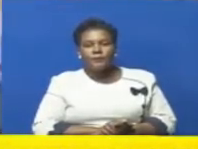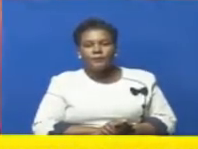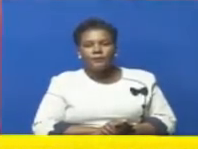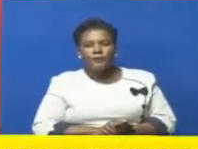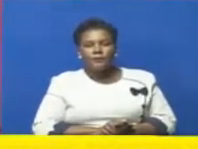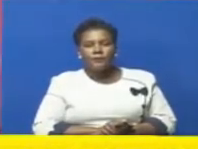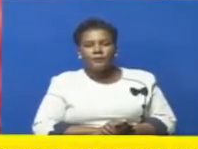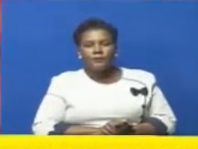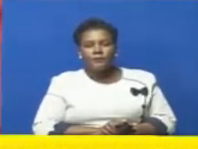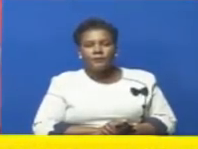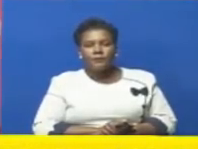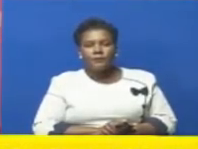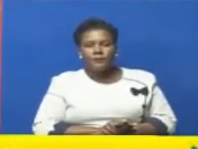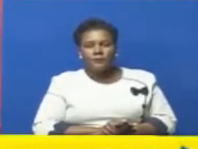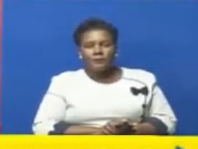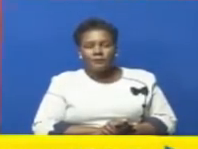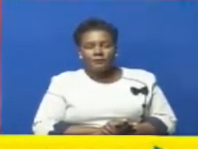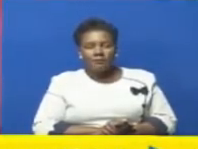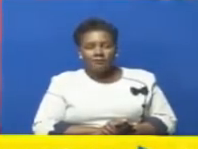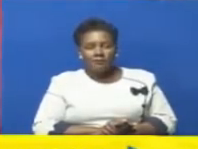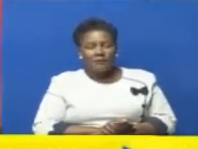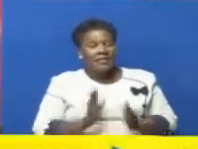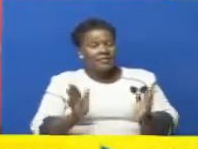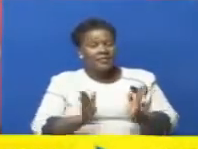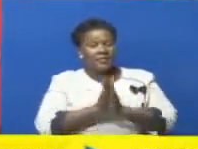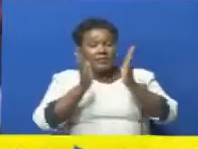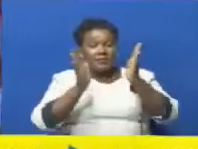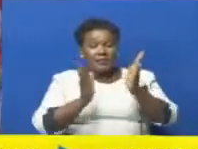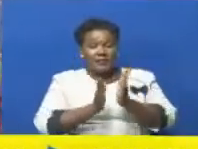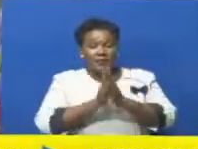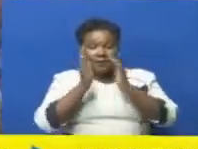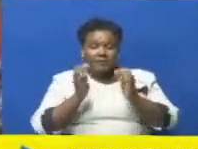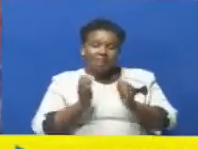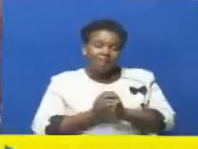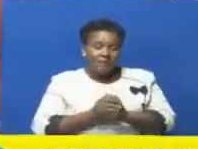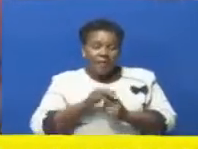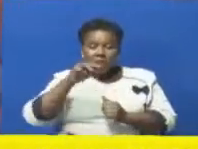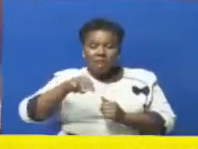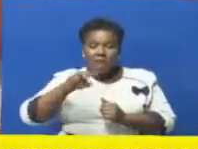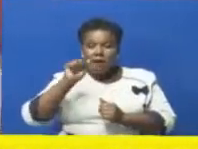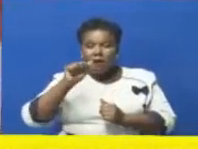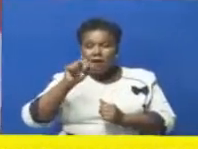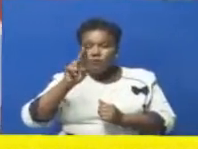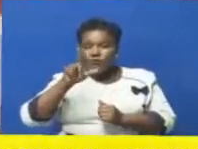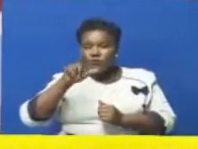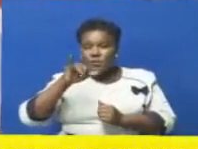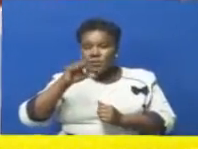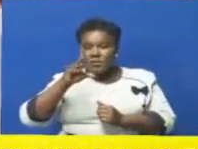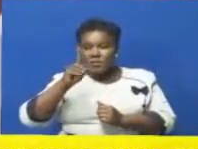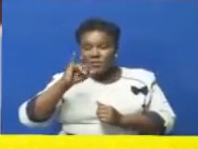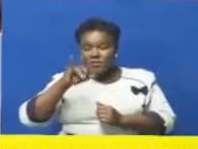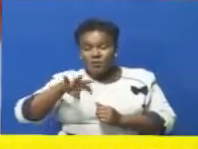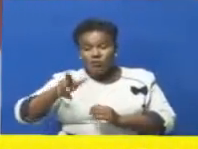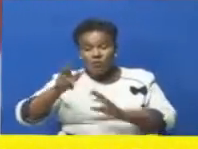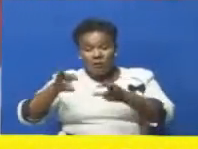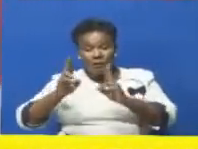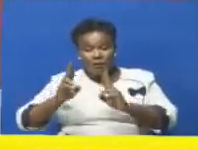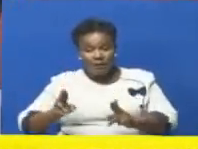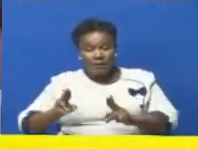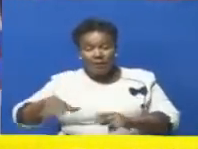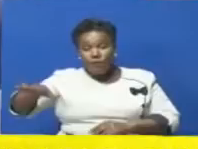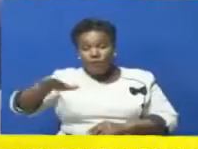Shamra shamra za sikukuu ya Maulid kitaifa katika uwanja wa Kaitaba, manispaa ya Bukoba, mkoani Kagera, ambapo waumini wa dini ya